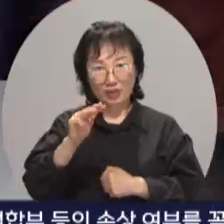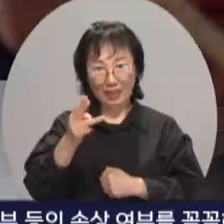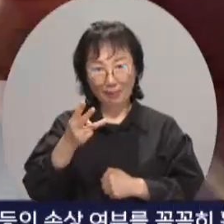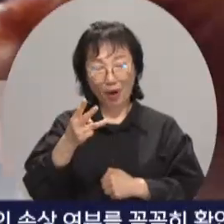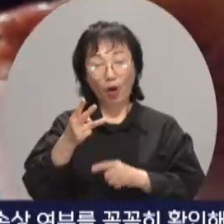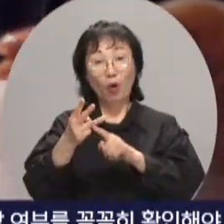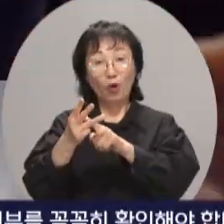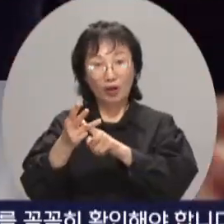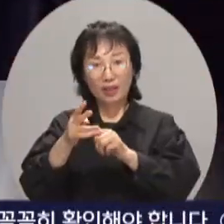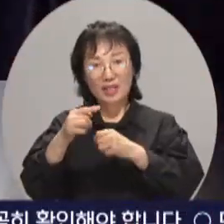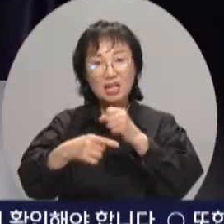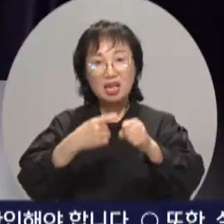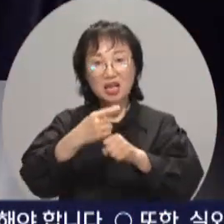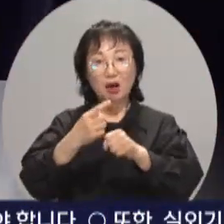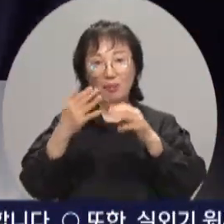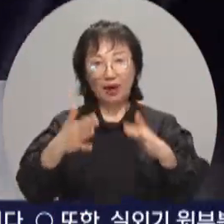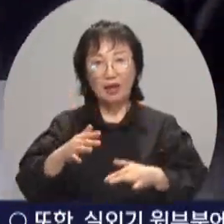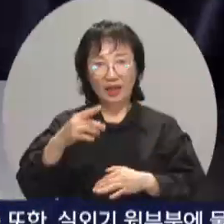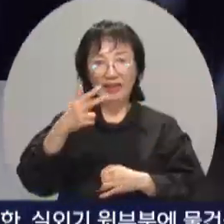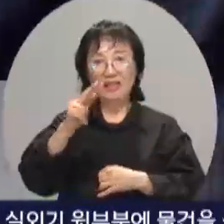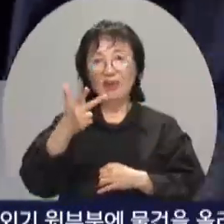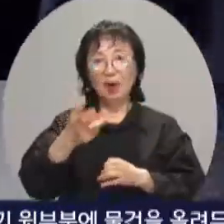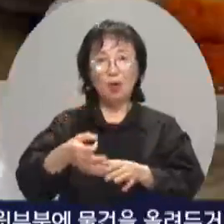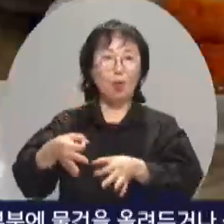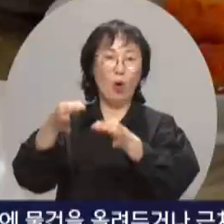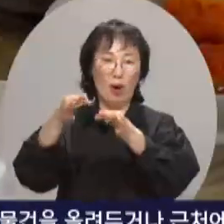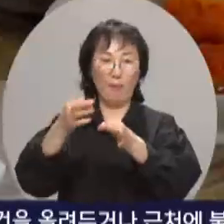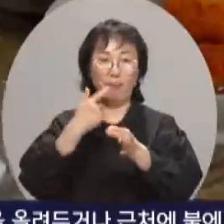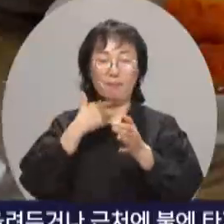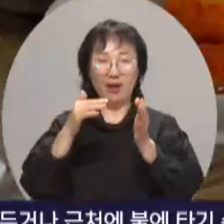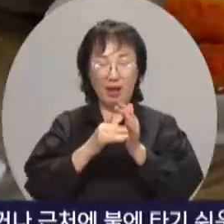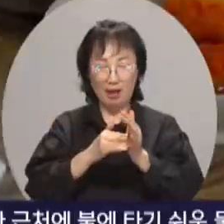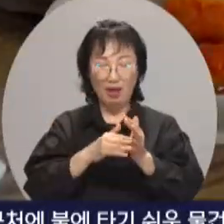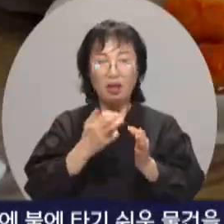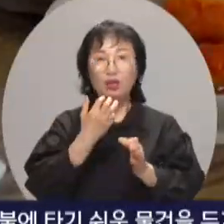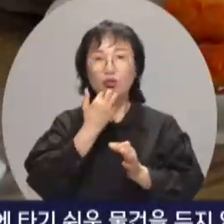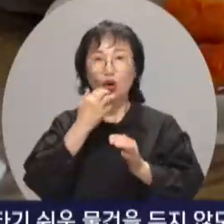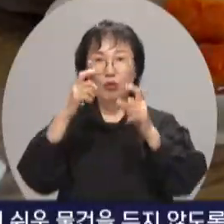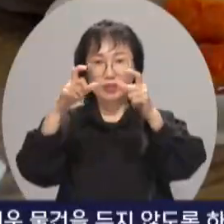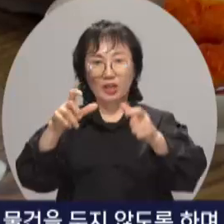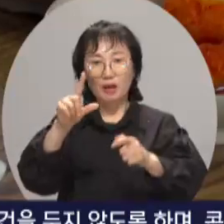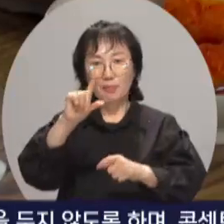16,300원에서 1년 만에 700원 오른 건데 같은